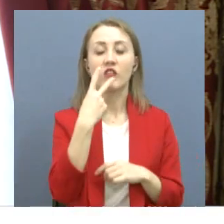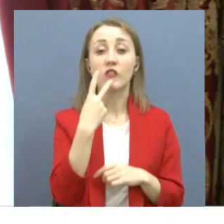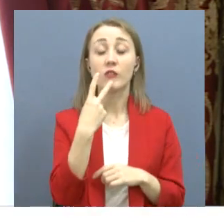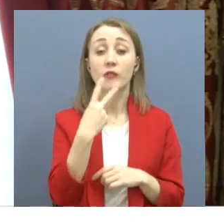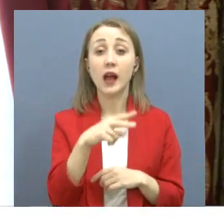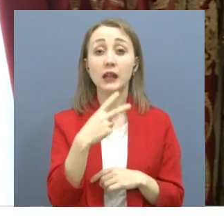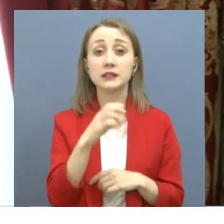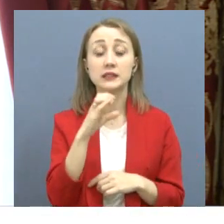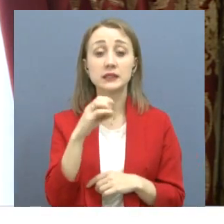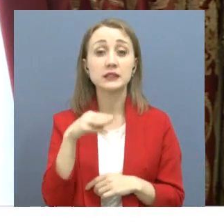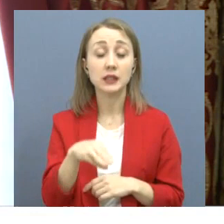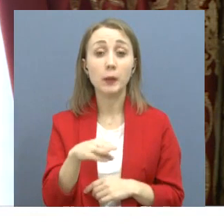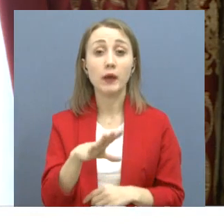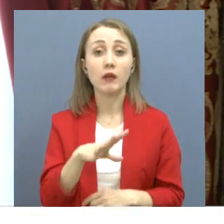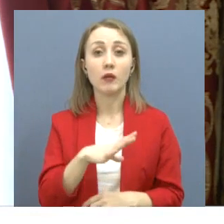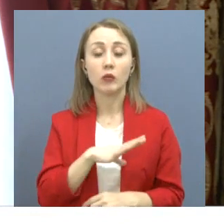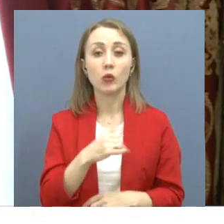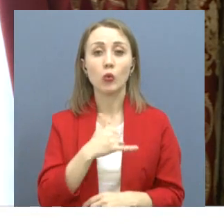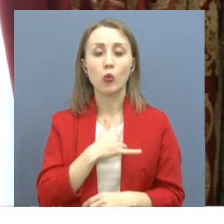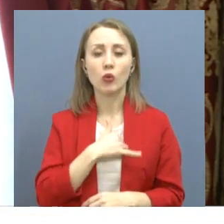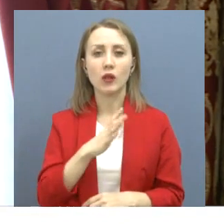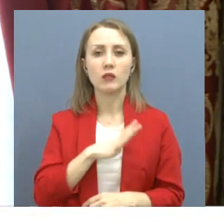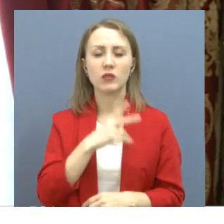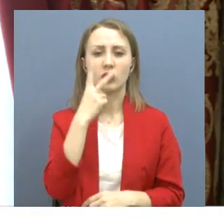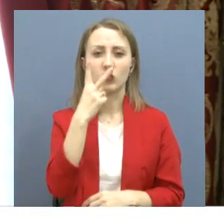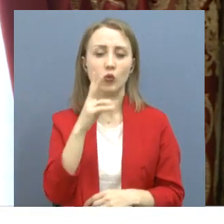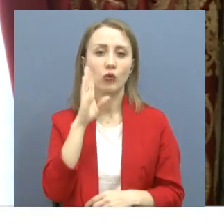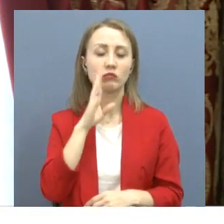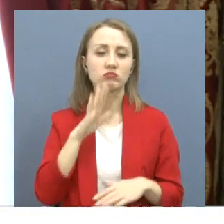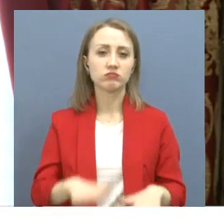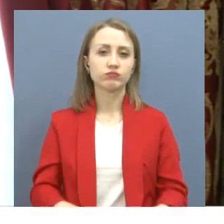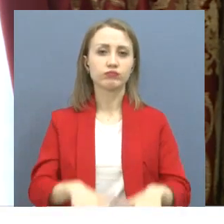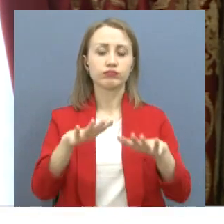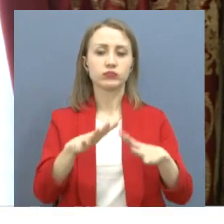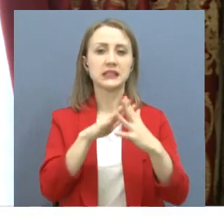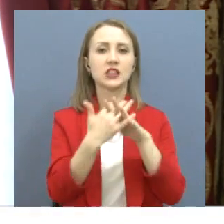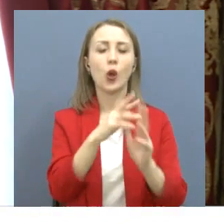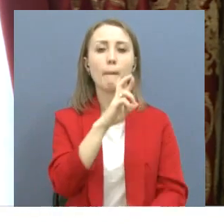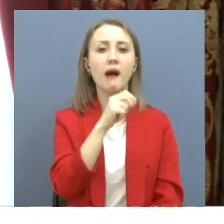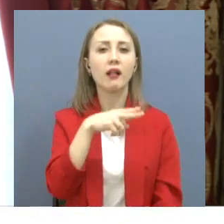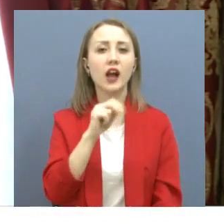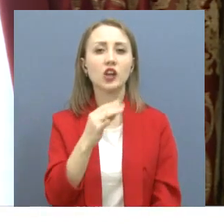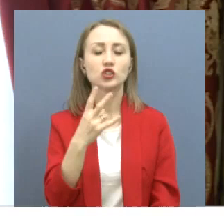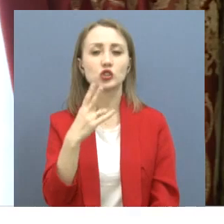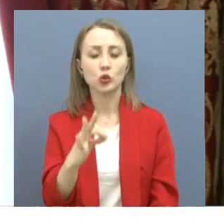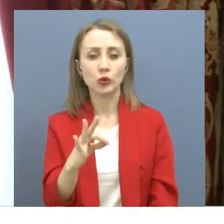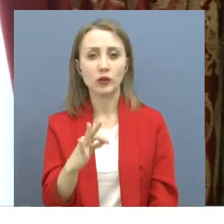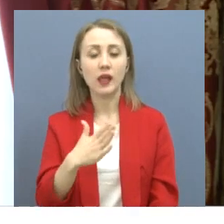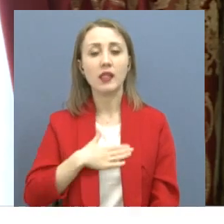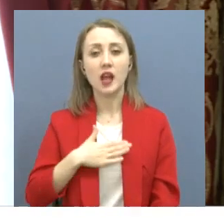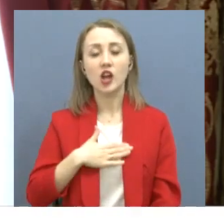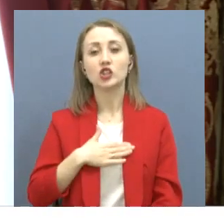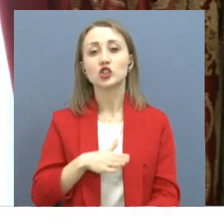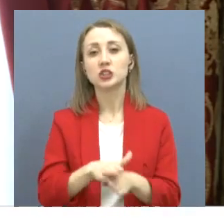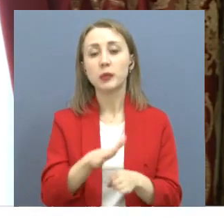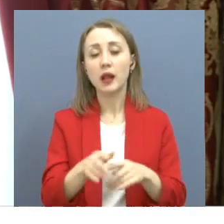критического, нагонной волной у нас произошло потопление двух придворовых территорий села Балкашино. Оперативно местными исполнительными органами были приняты